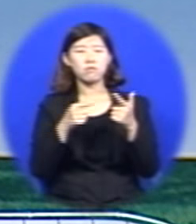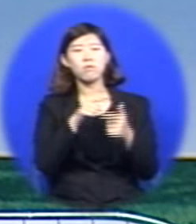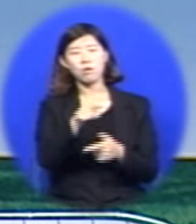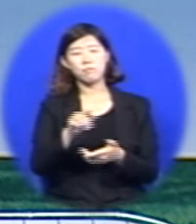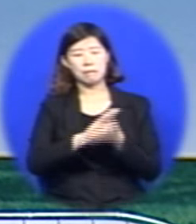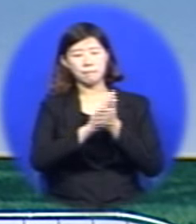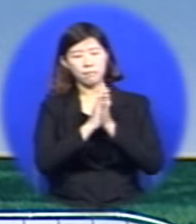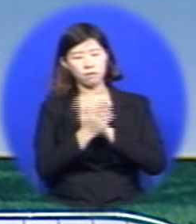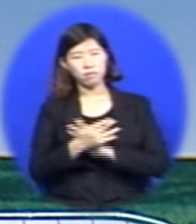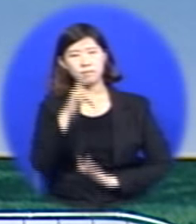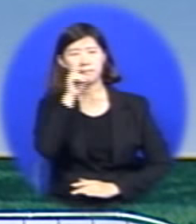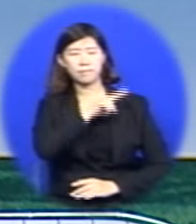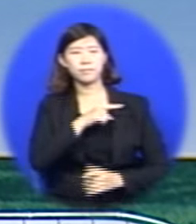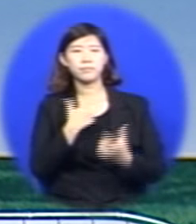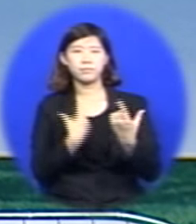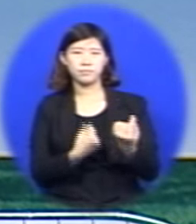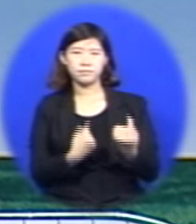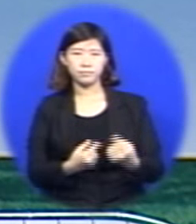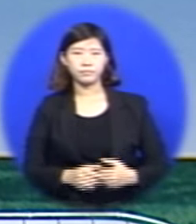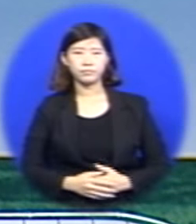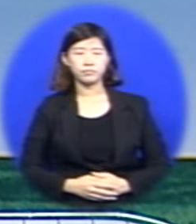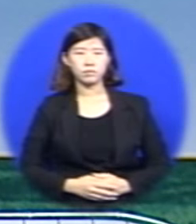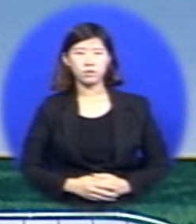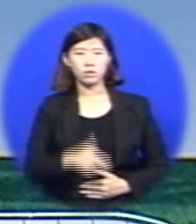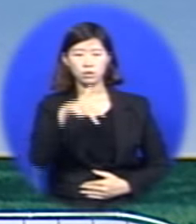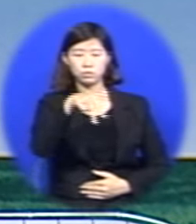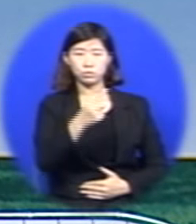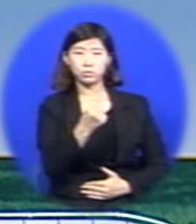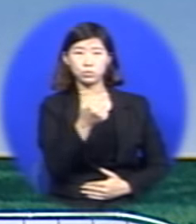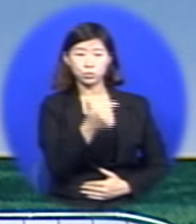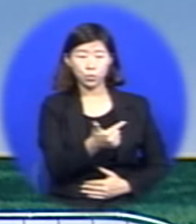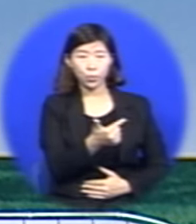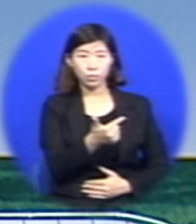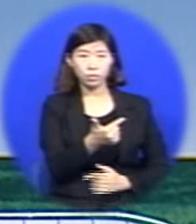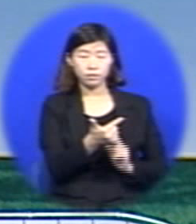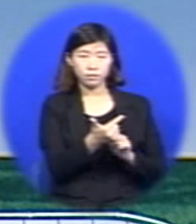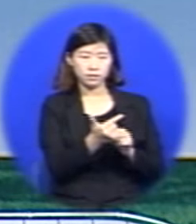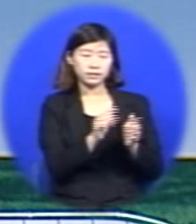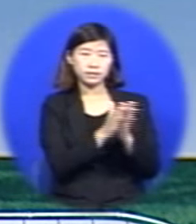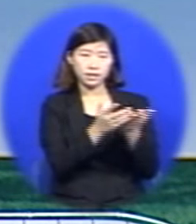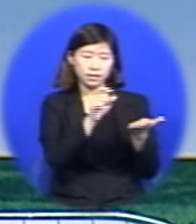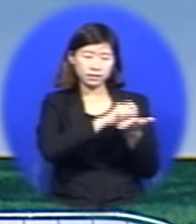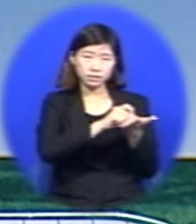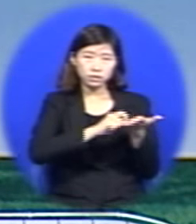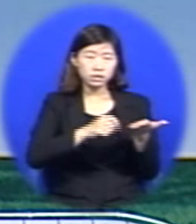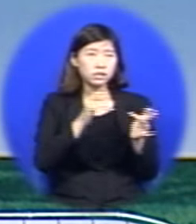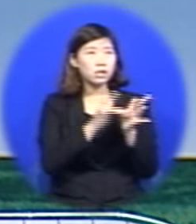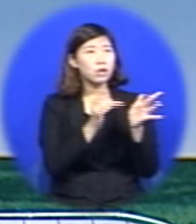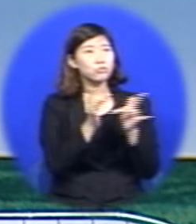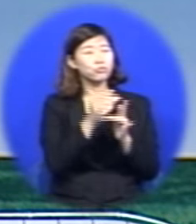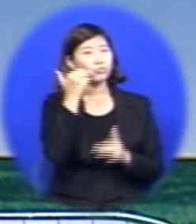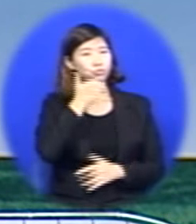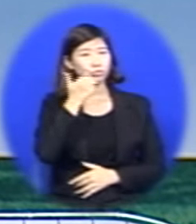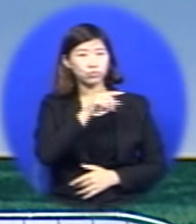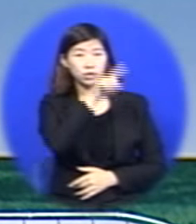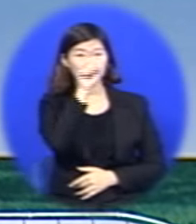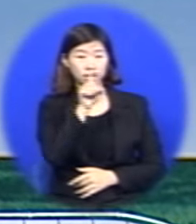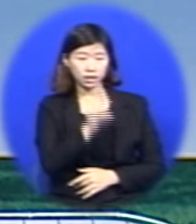것입니다. 존 오트버그가 쓴 예수는 누구인가 라는 책에 메시지 성경을